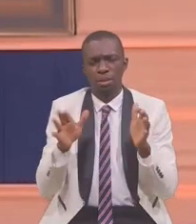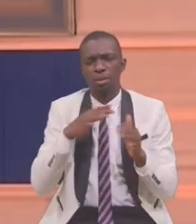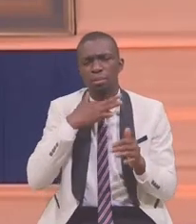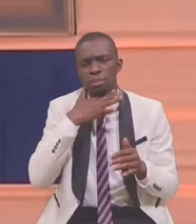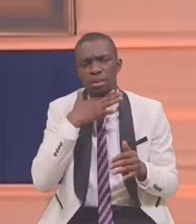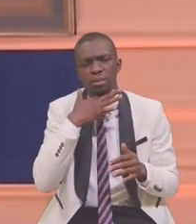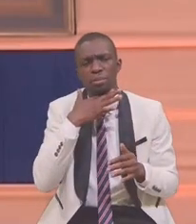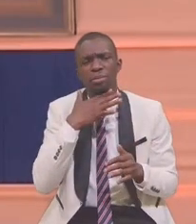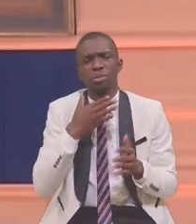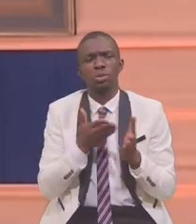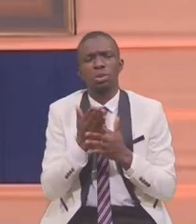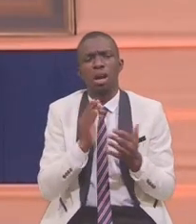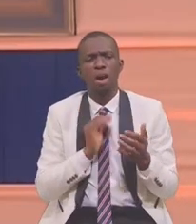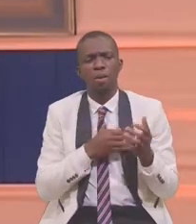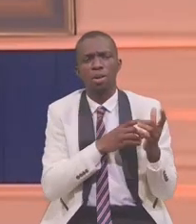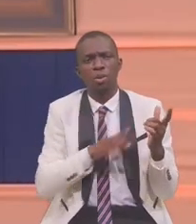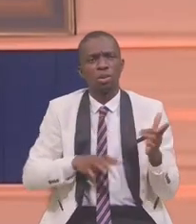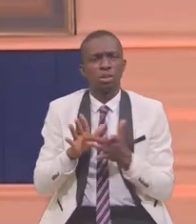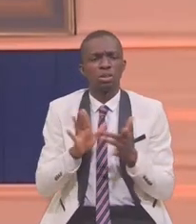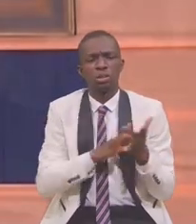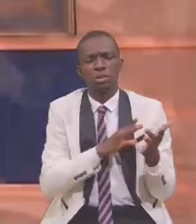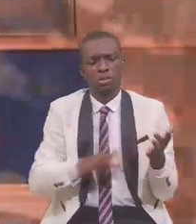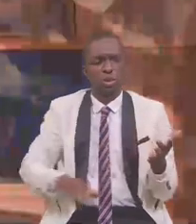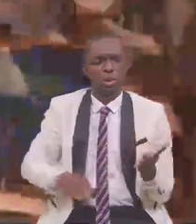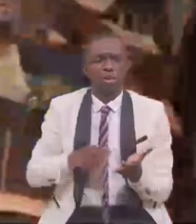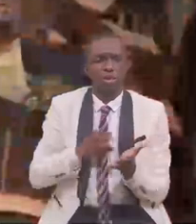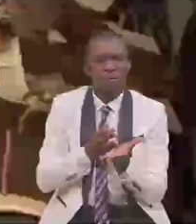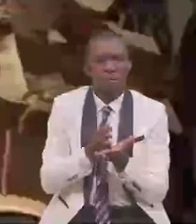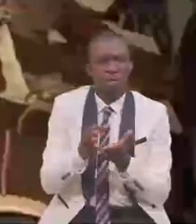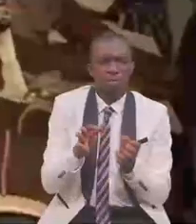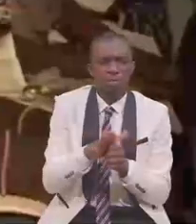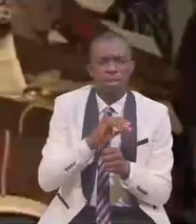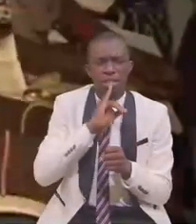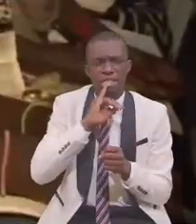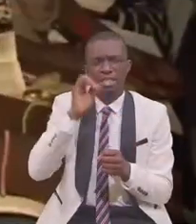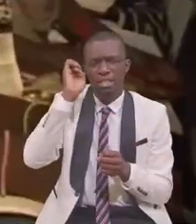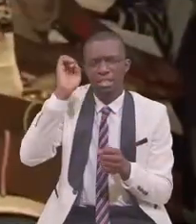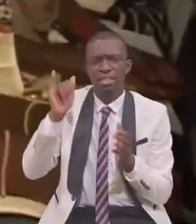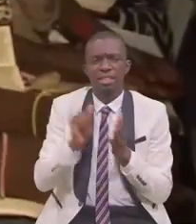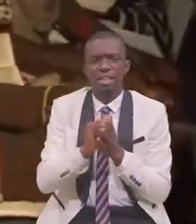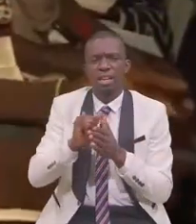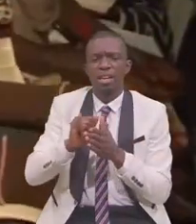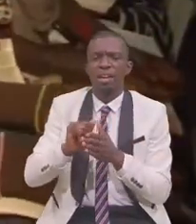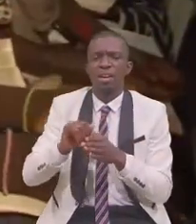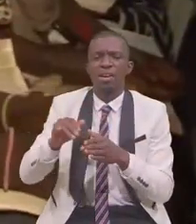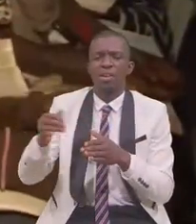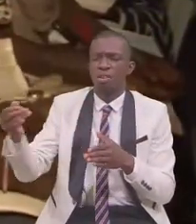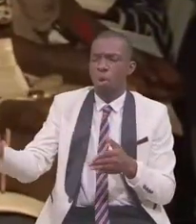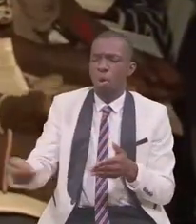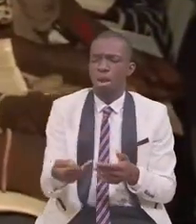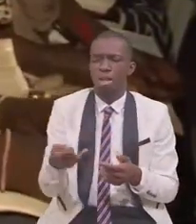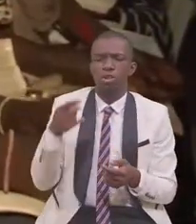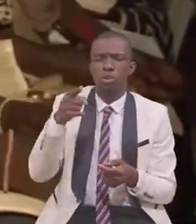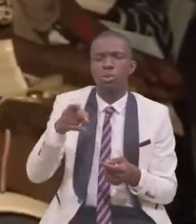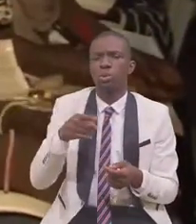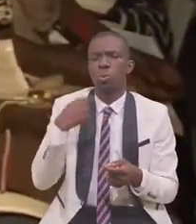est fidèle et c'est lui qui le fera. Est-ce que vous pouvez être sanctifié? Serez-vous